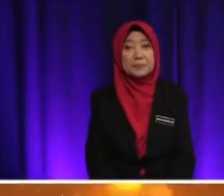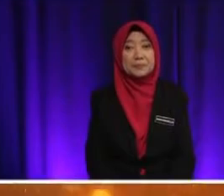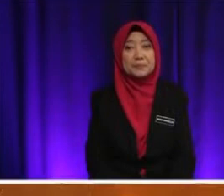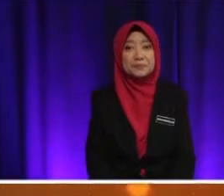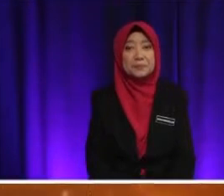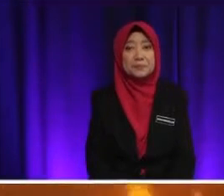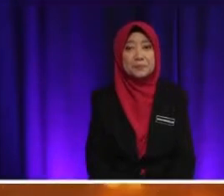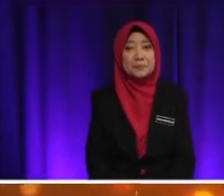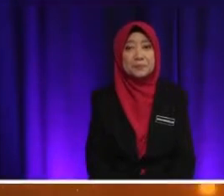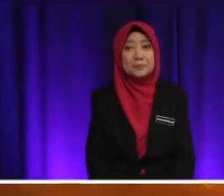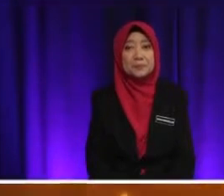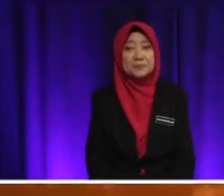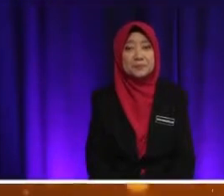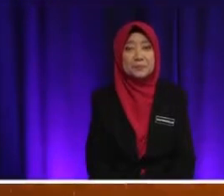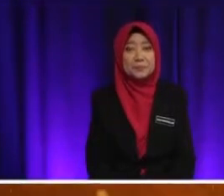Okey, Fitri silakan.